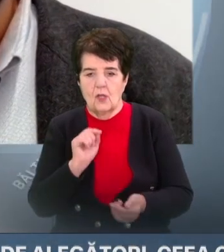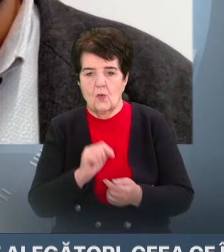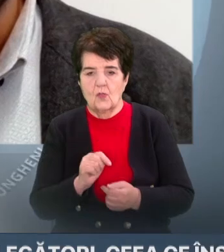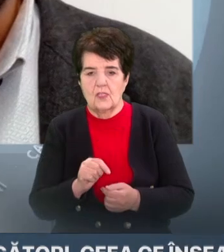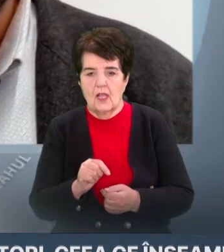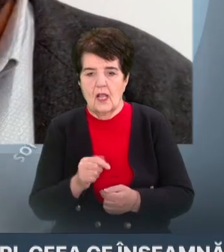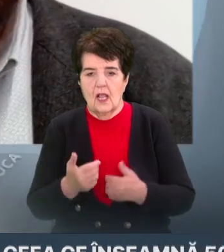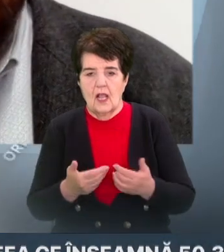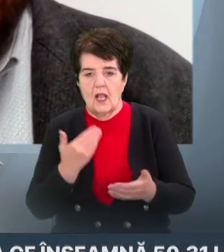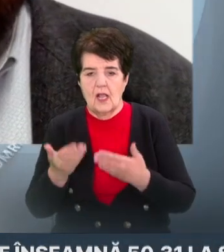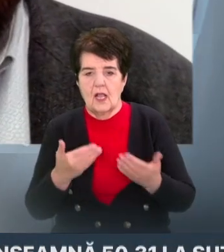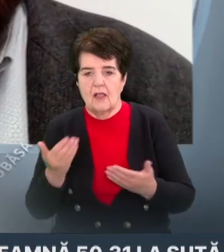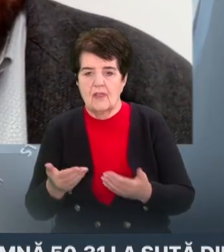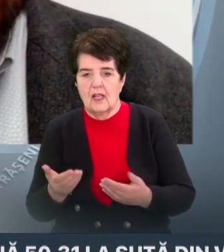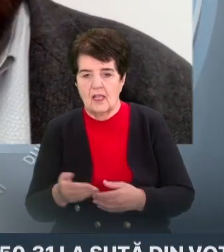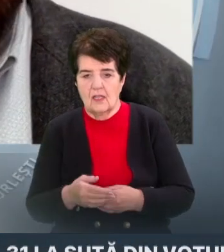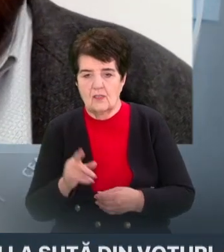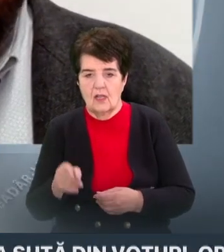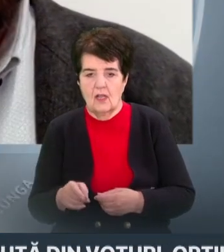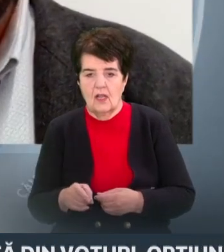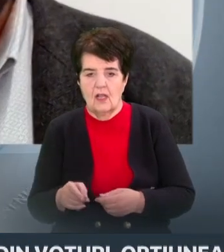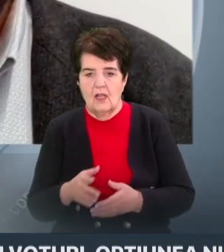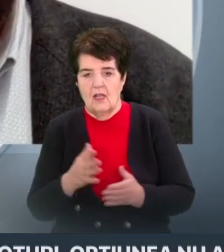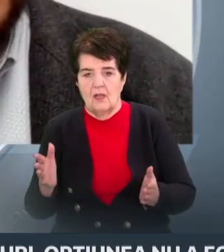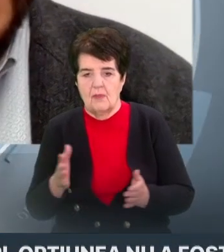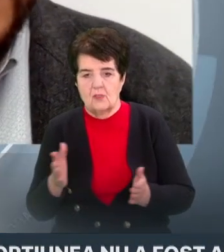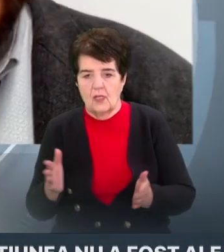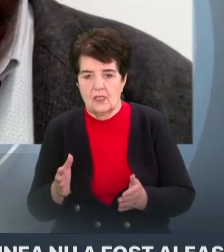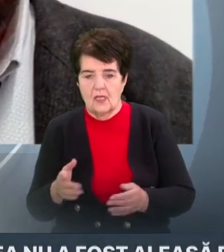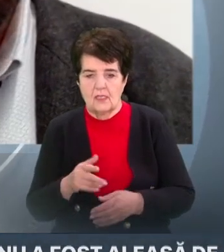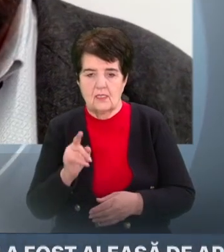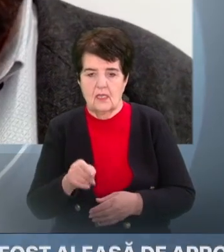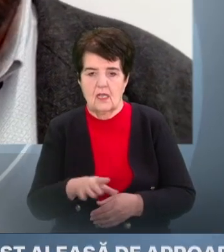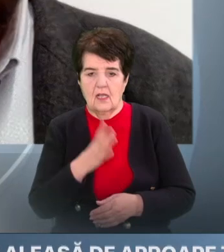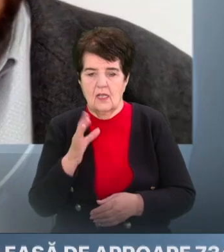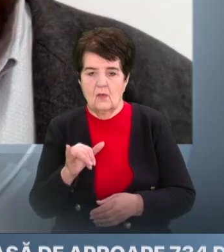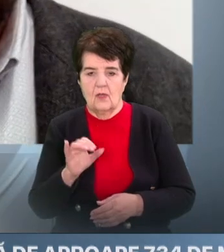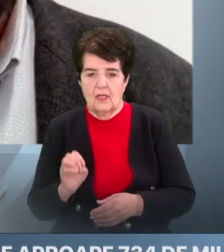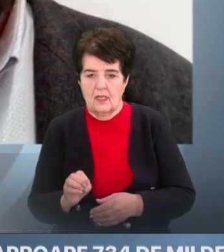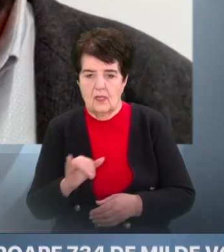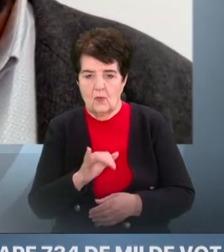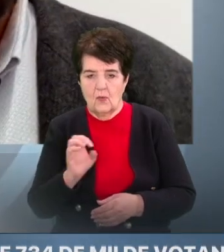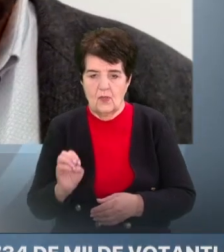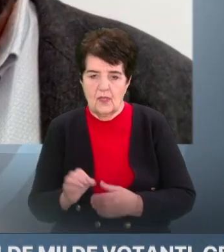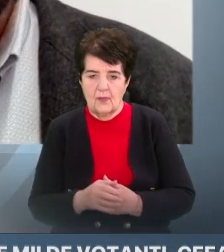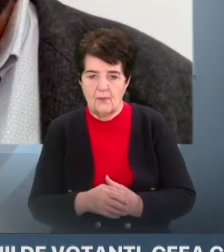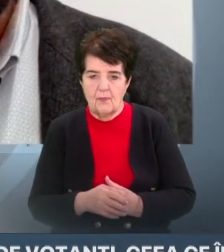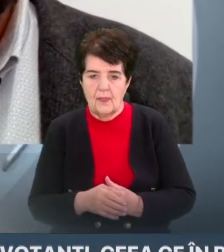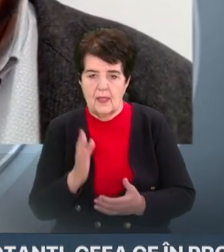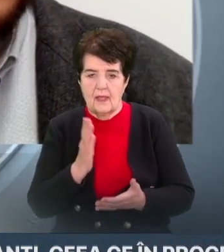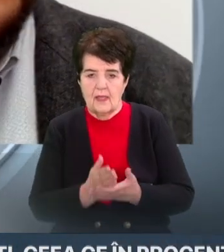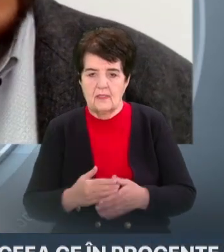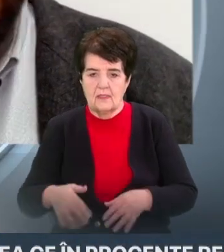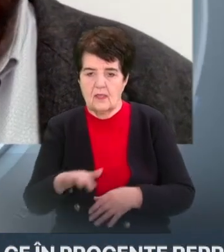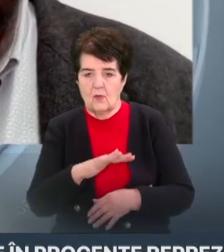votat împotriva drepturilor pentru minorități, pentru minoritățile naționale care sunt în Uniunea Europeană. Uniunea Europeană este o zonă